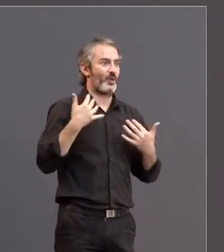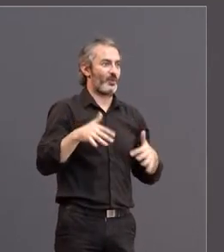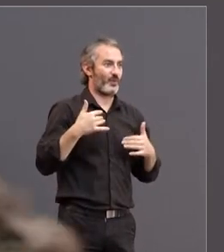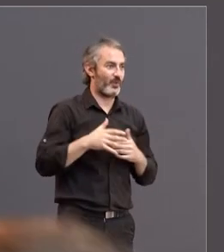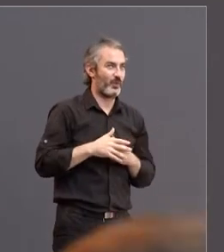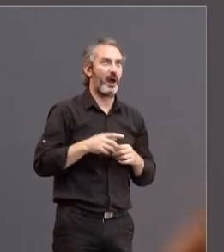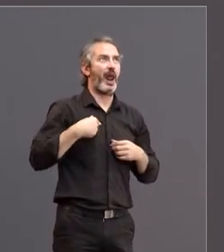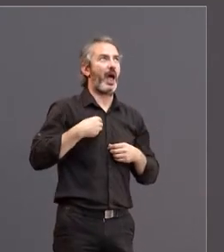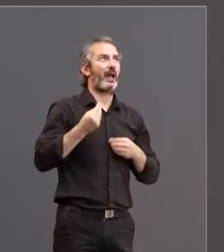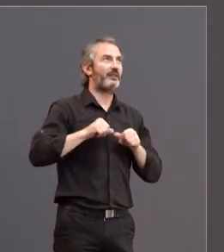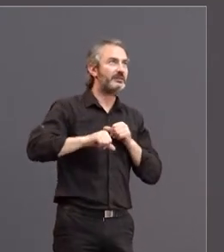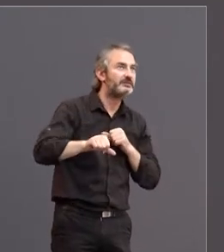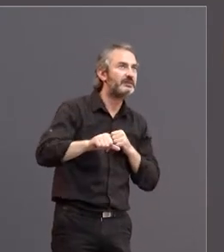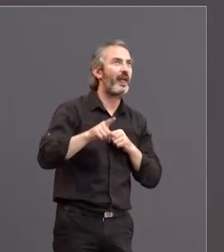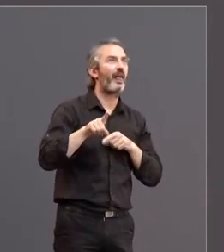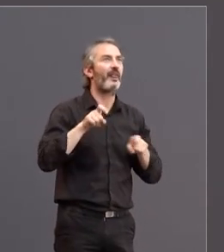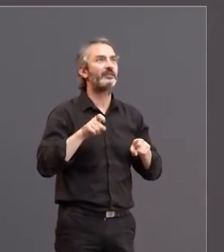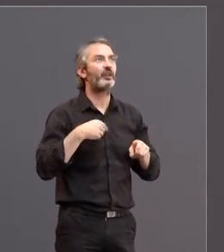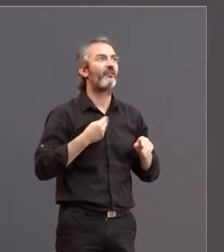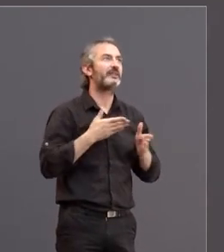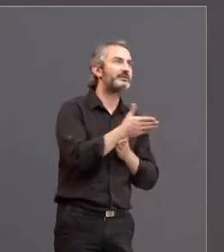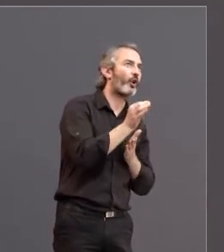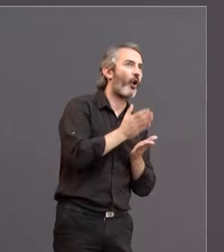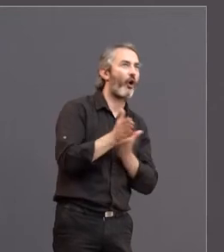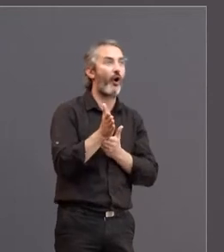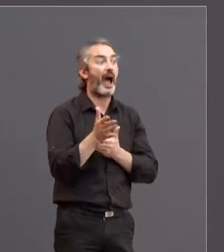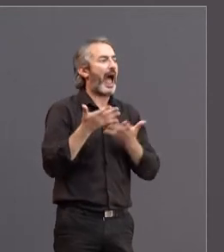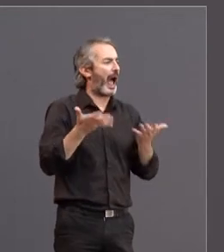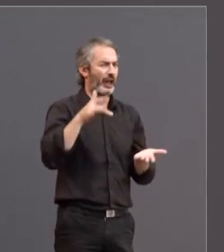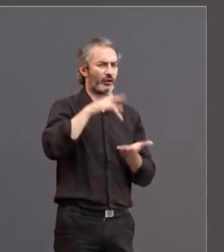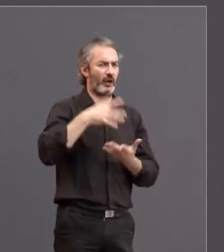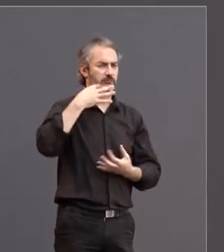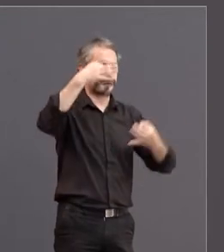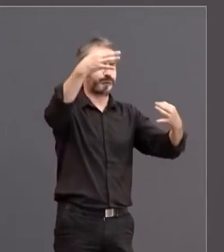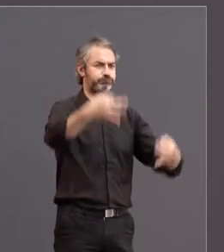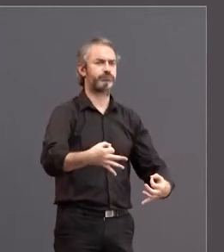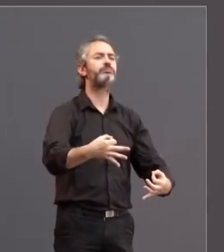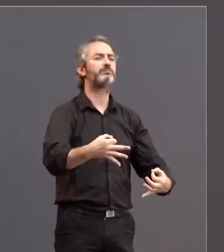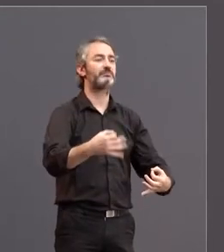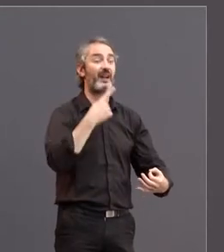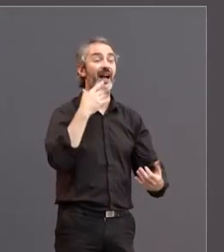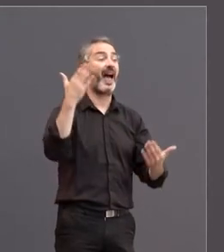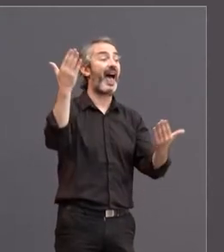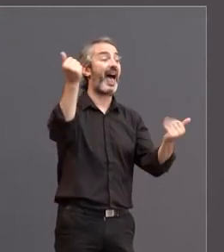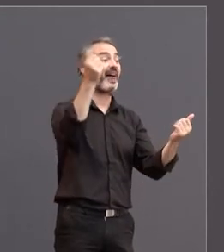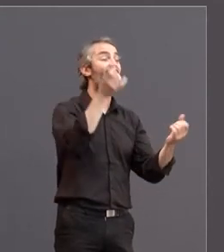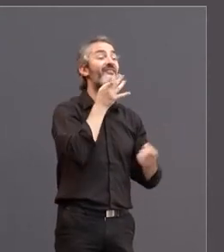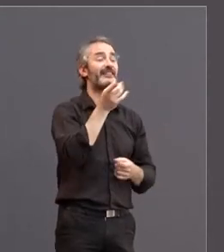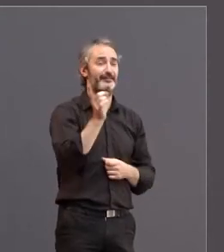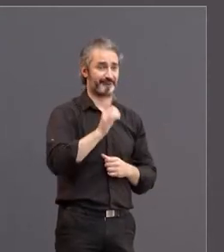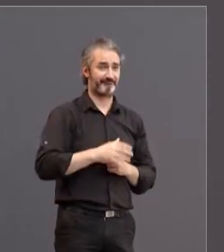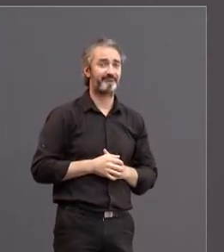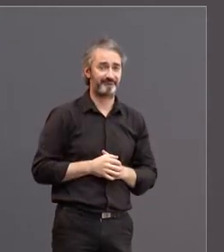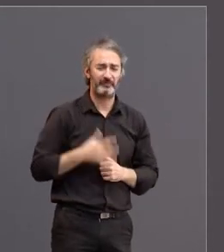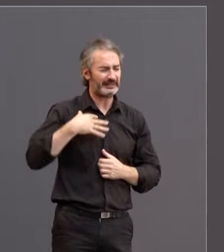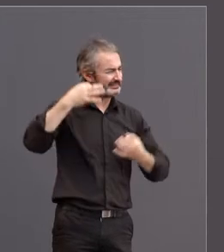noves decisions, iniciar un nou camí. Ara arriba l'hora de la veritat. Els adeus no són fàcils, però